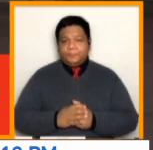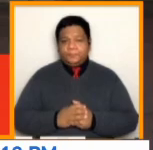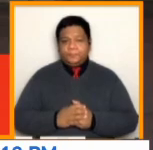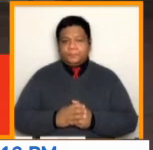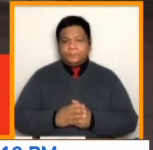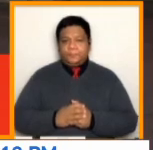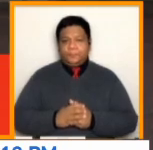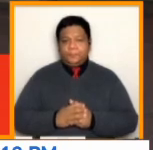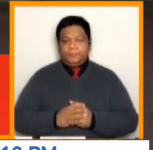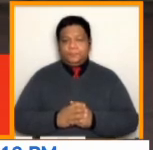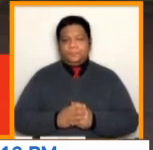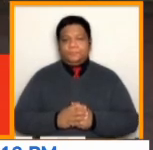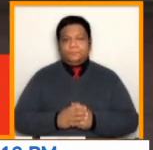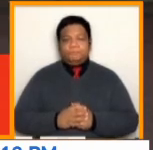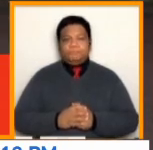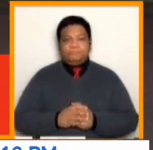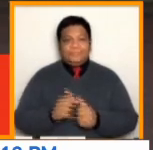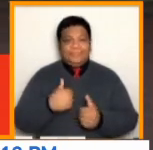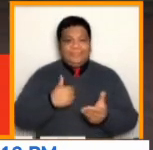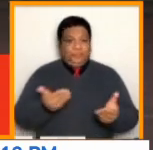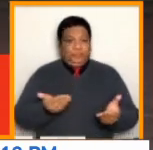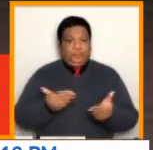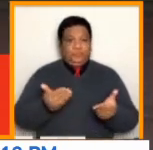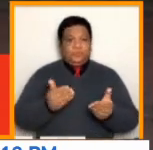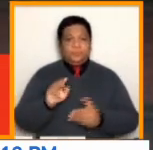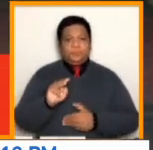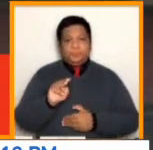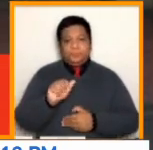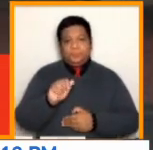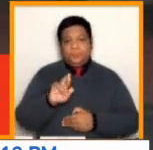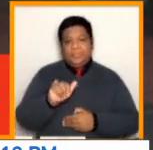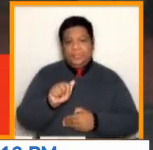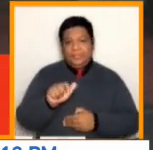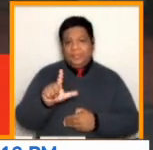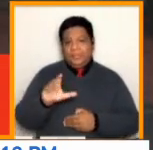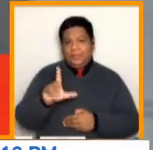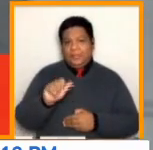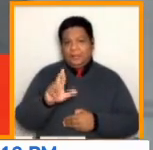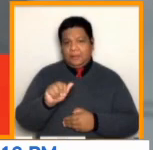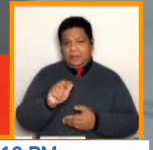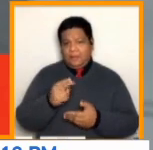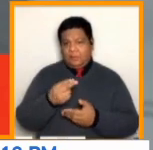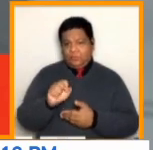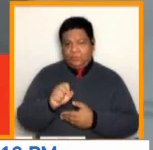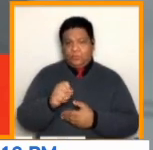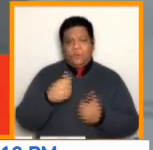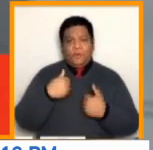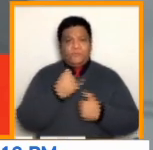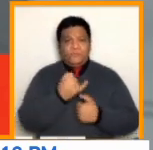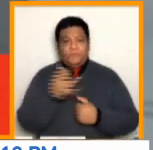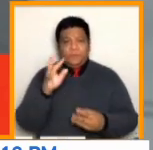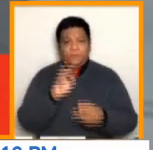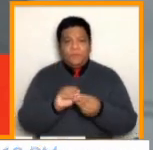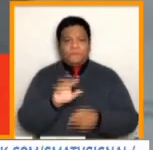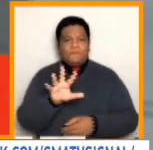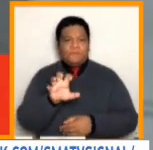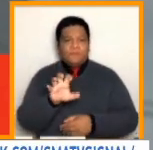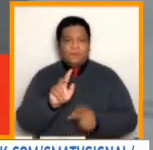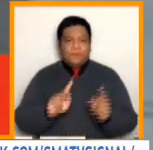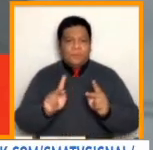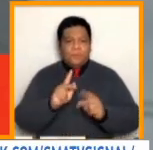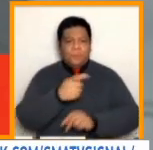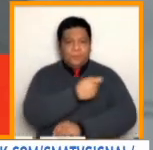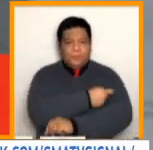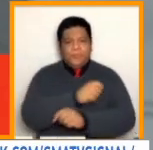Dito sa kinatatayuan ko sa Maria Clara High School, 500 ang babakunahan ngayong araw. Sila ang mga kabilang sa A1 hanggang